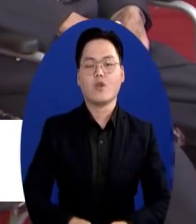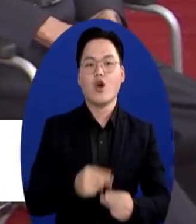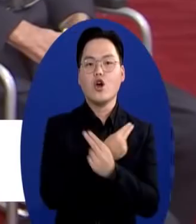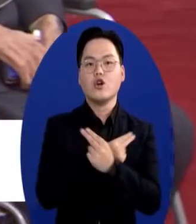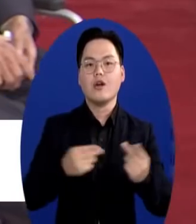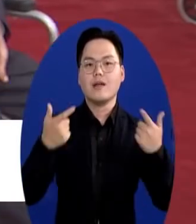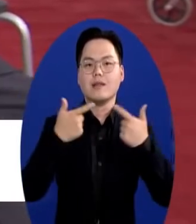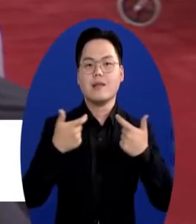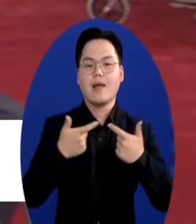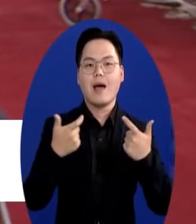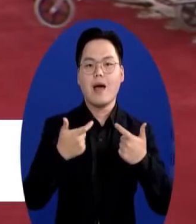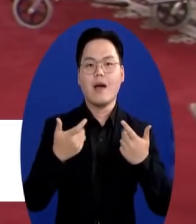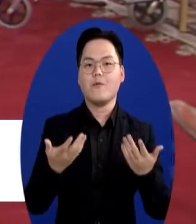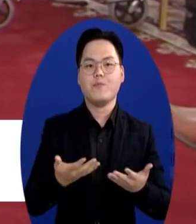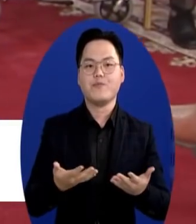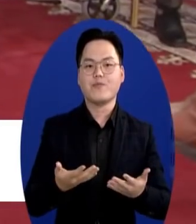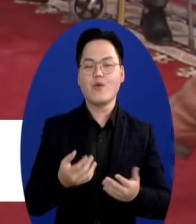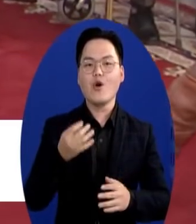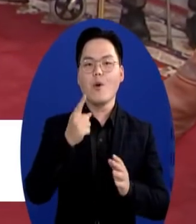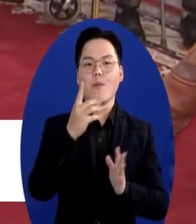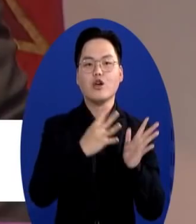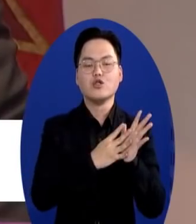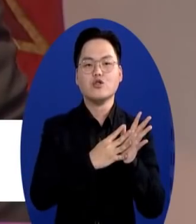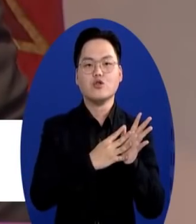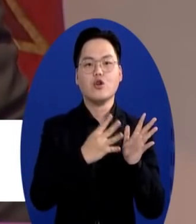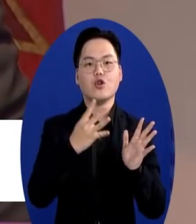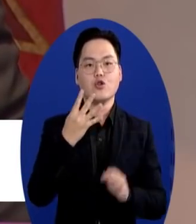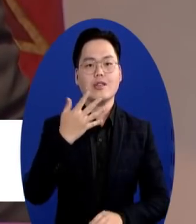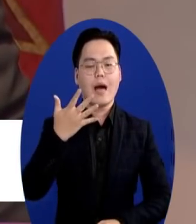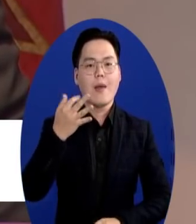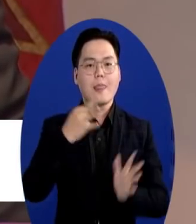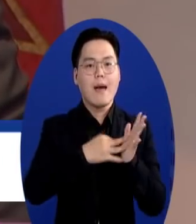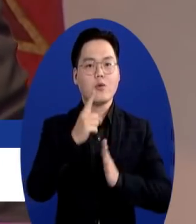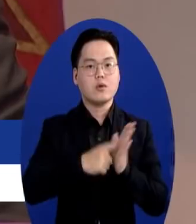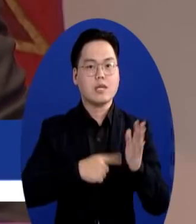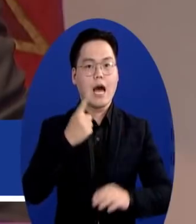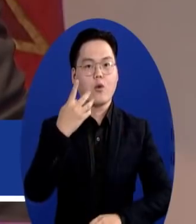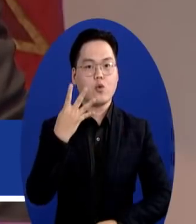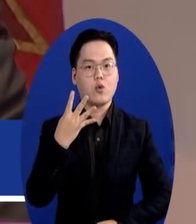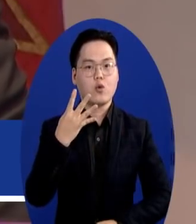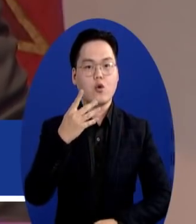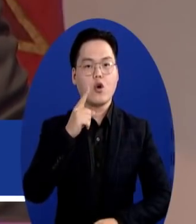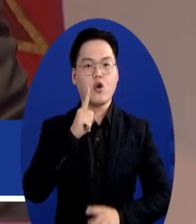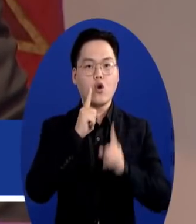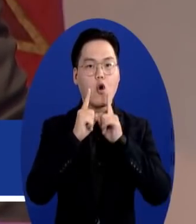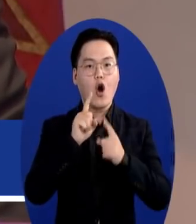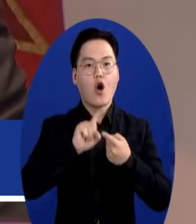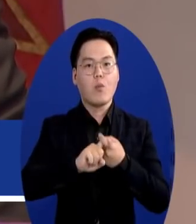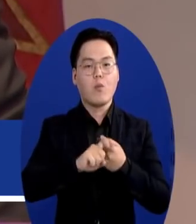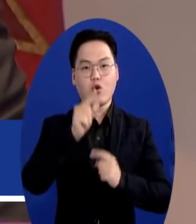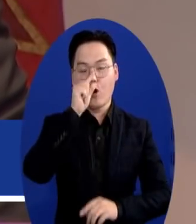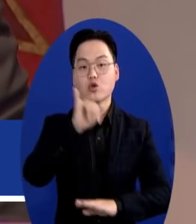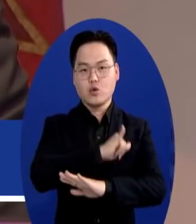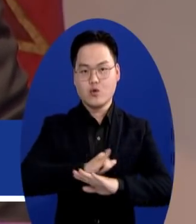Чөлөөлөх дайны гол ололт нь 1945 оны 8-р сарын 14-нд зөвлөлт холбоод ус дундад иргэн